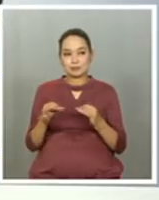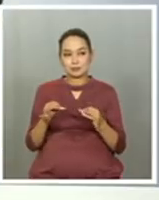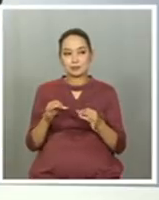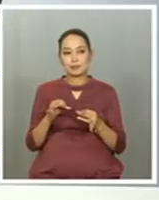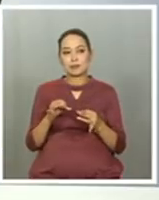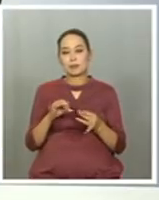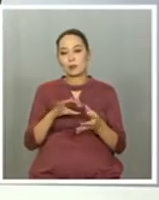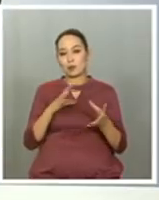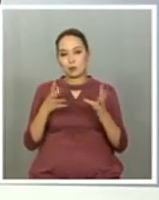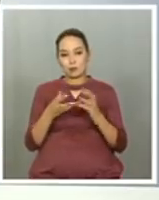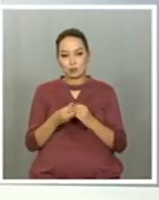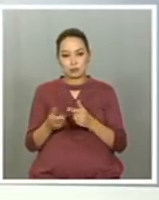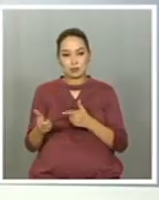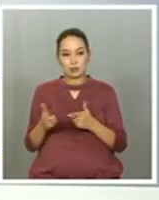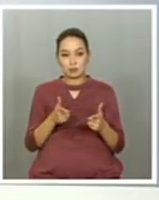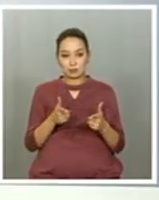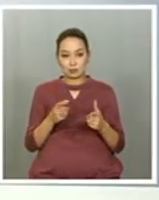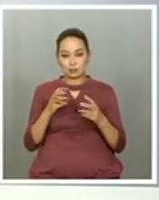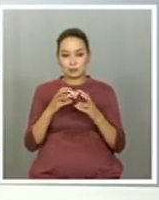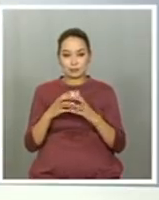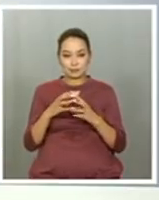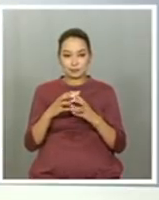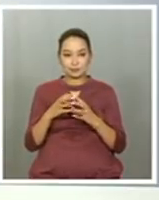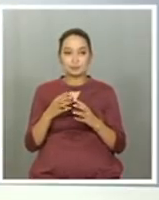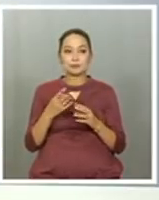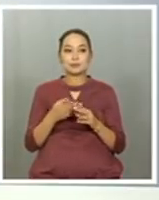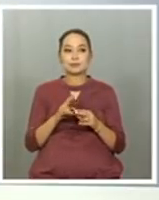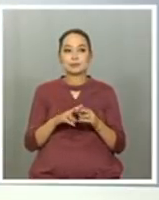кезеңі. Көбею кезеңінде